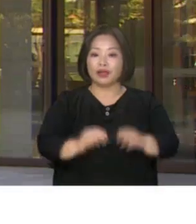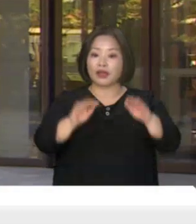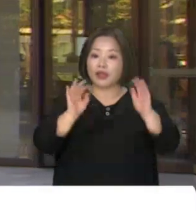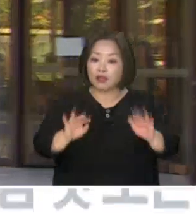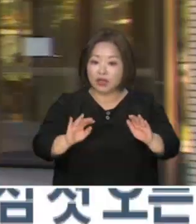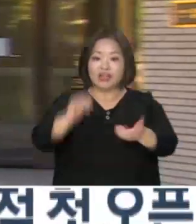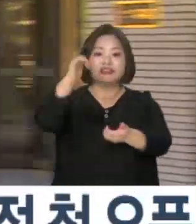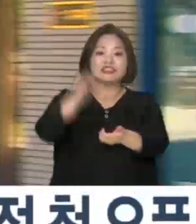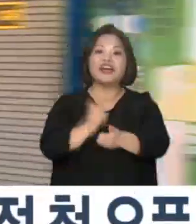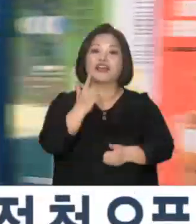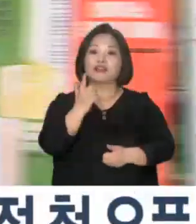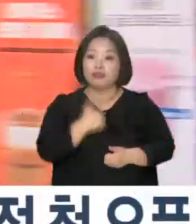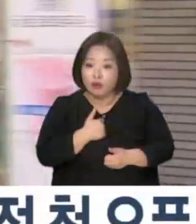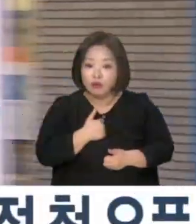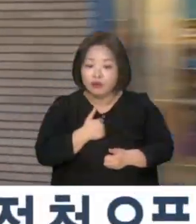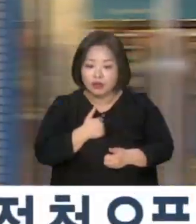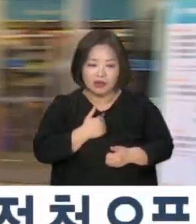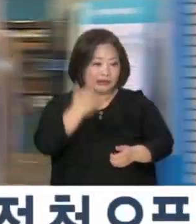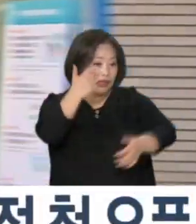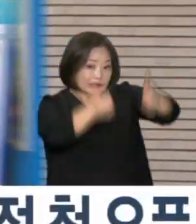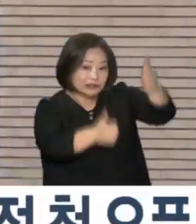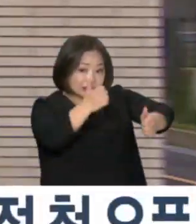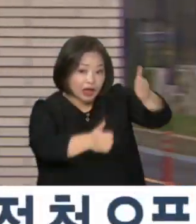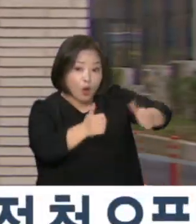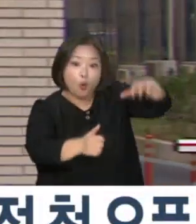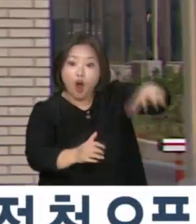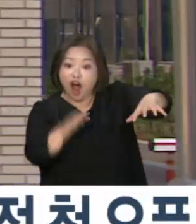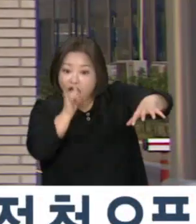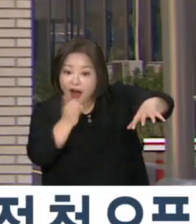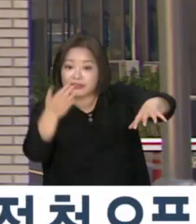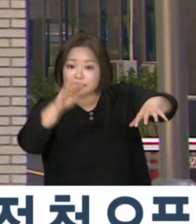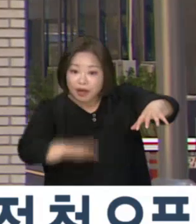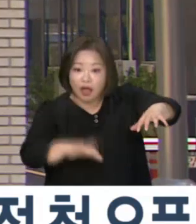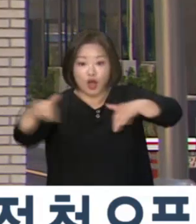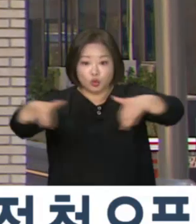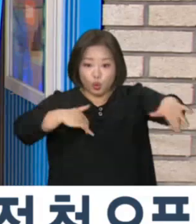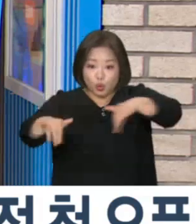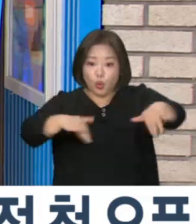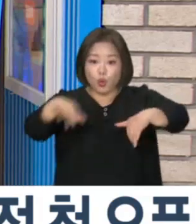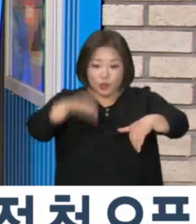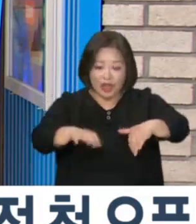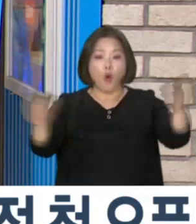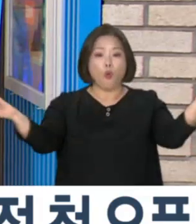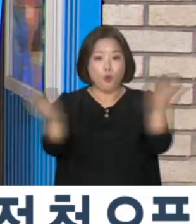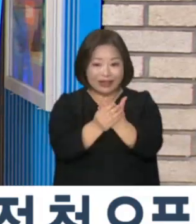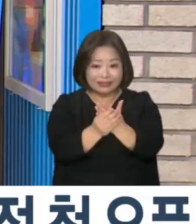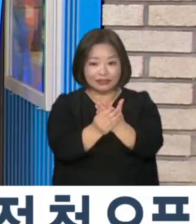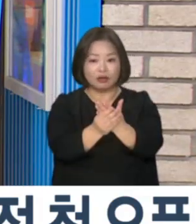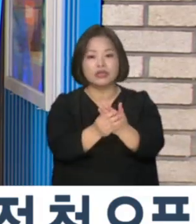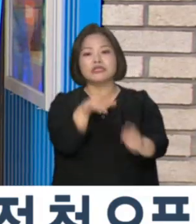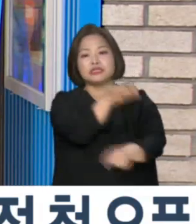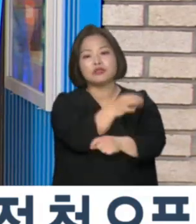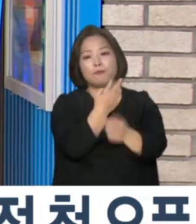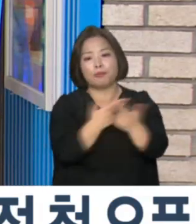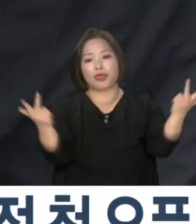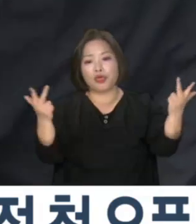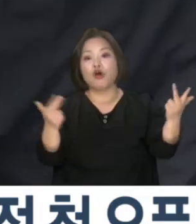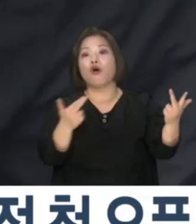그동안 제한적인 고객을 상대로 테스트한 곳은 있었지만 도로변에 위치한 완전 개방형 무인 편의점은